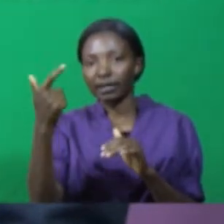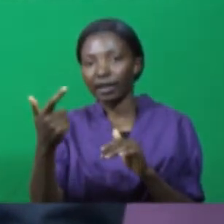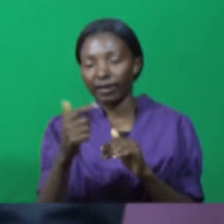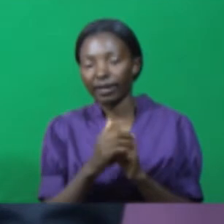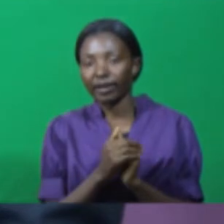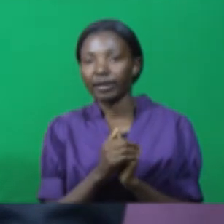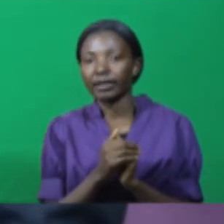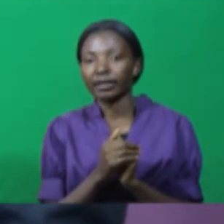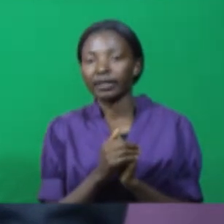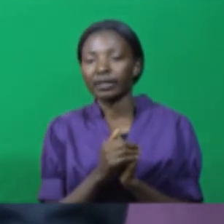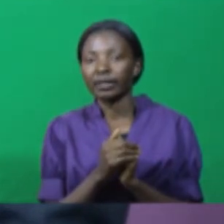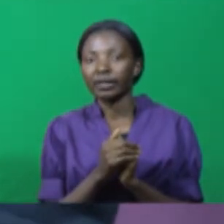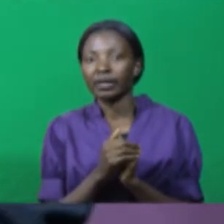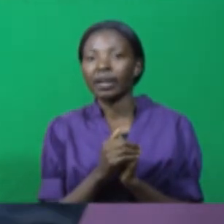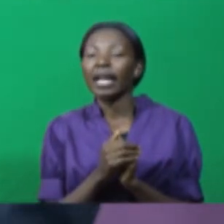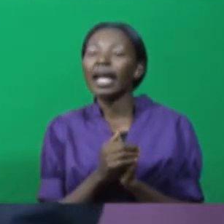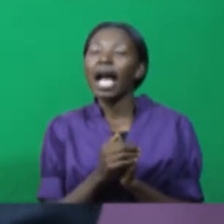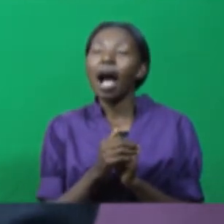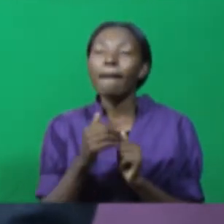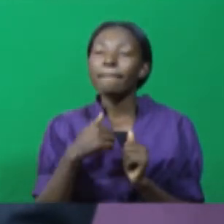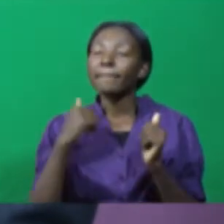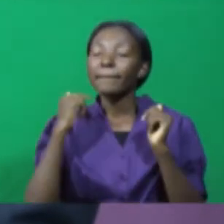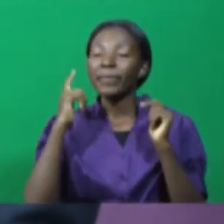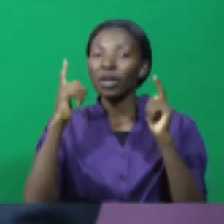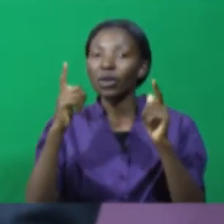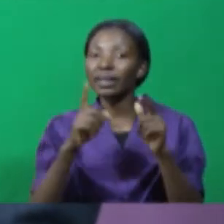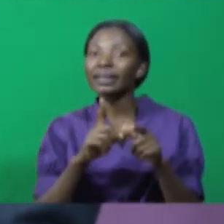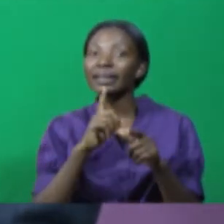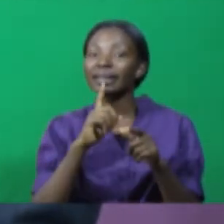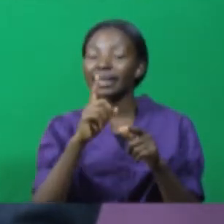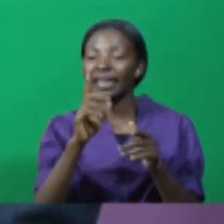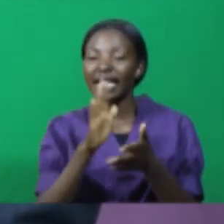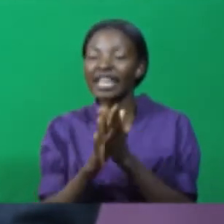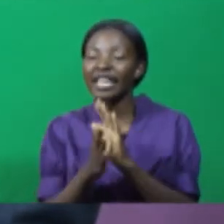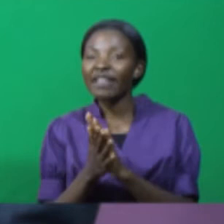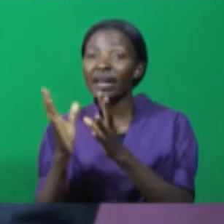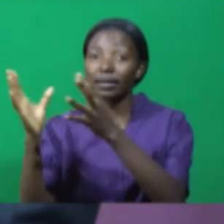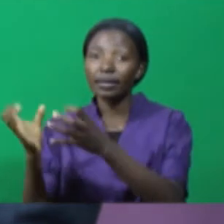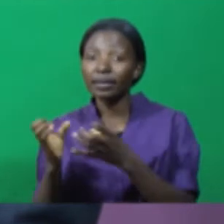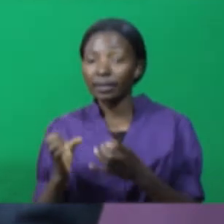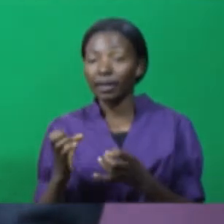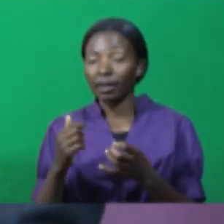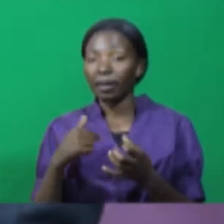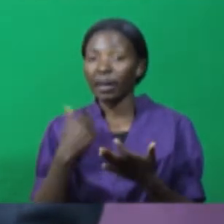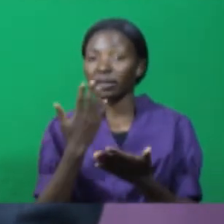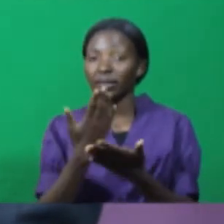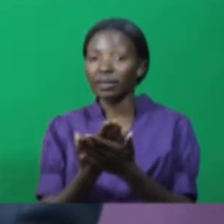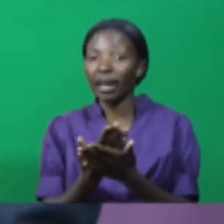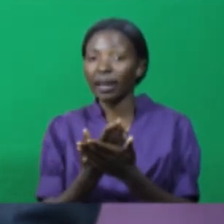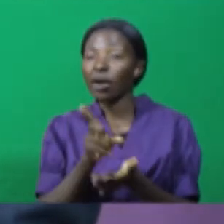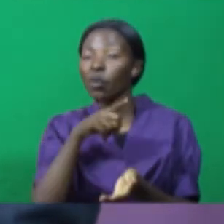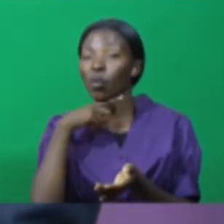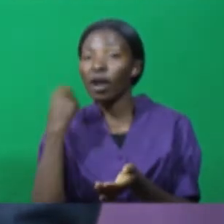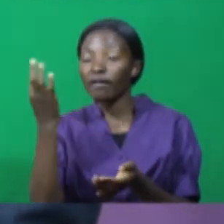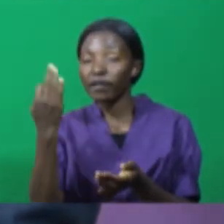Verse 37. Eh. Tenzi wangu akandipikisa akati usatorere mwanakomana wangu mukadzi. Kuva